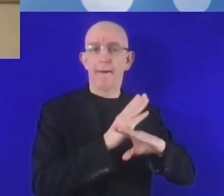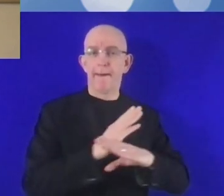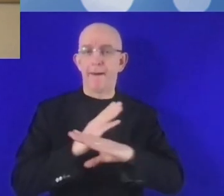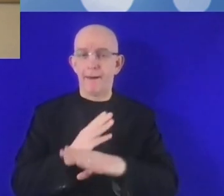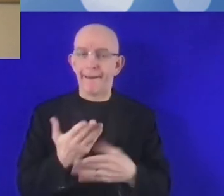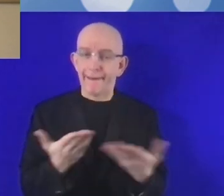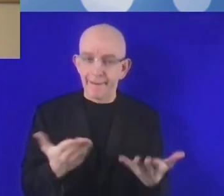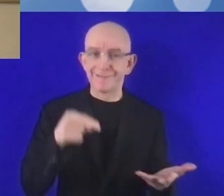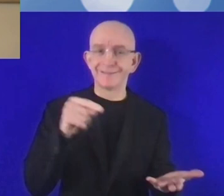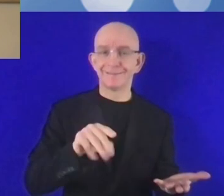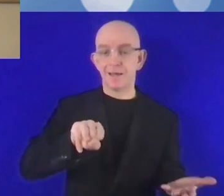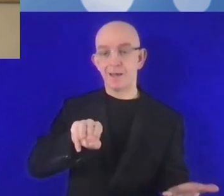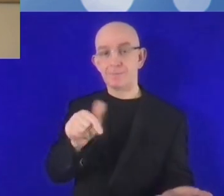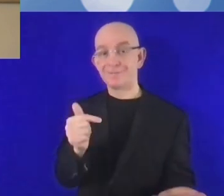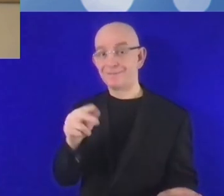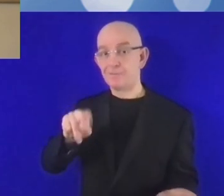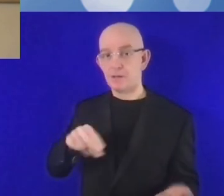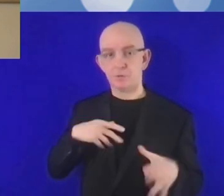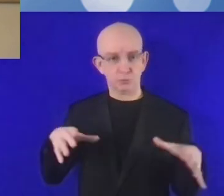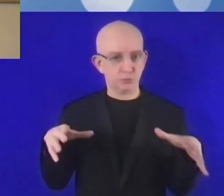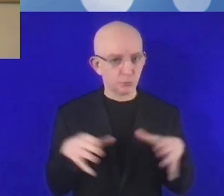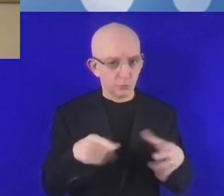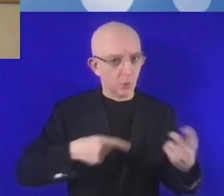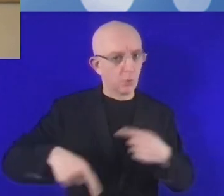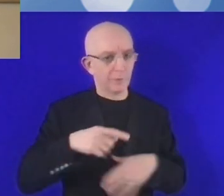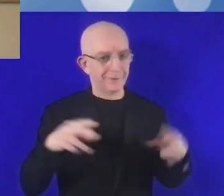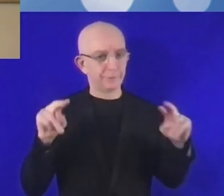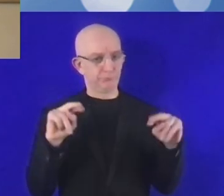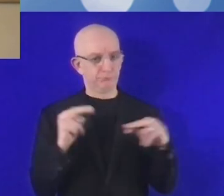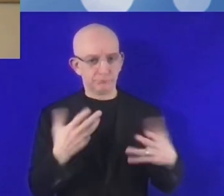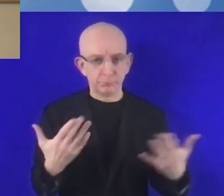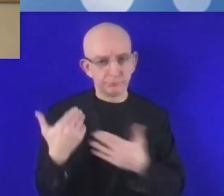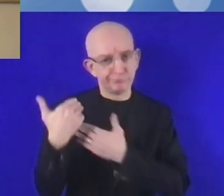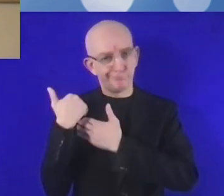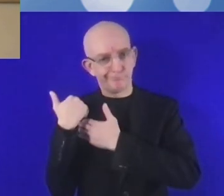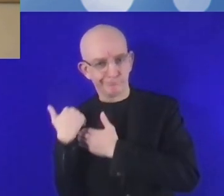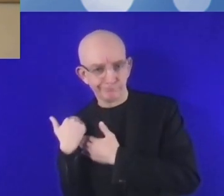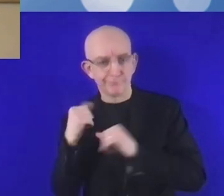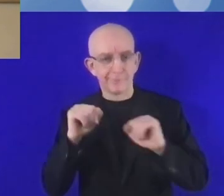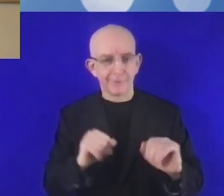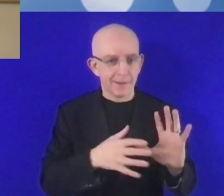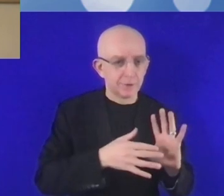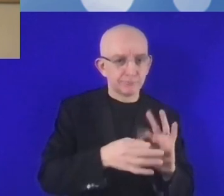интернета. Начну с нескольких слов о нашей роли, о роли группы МТН.